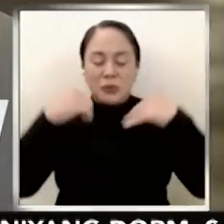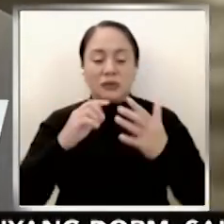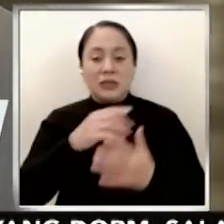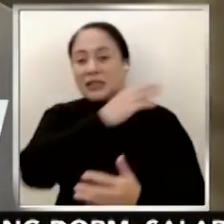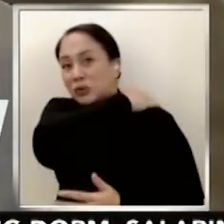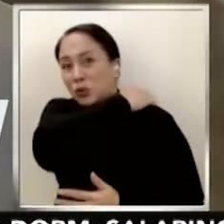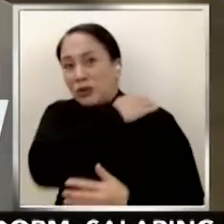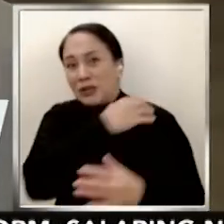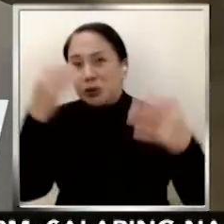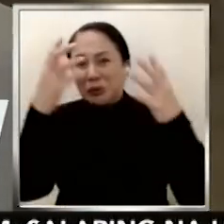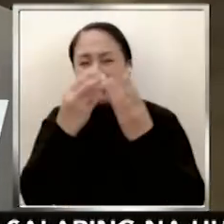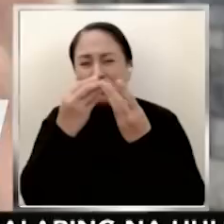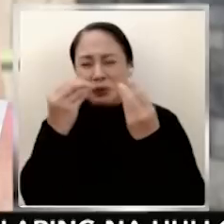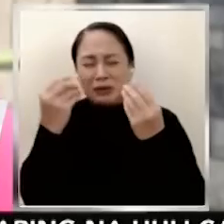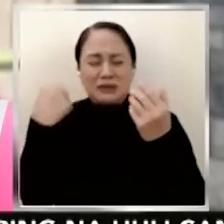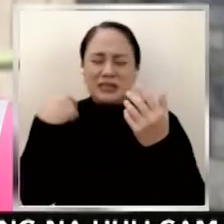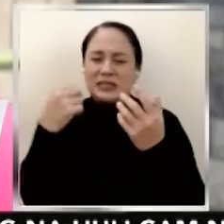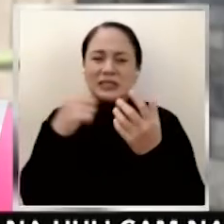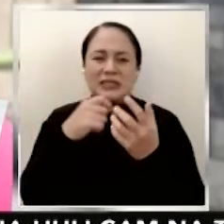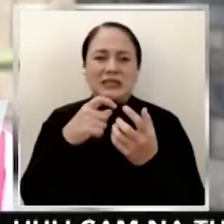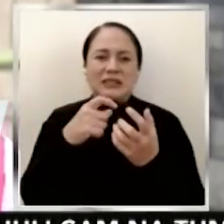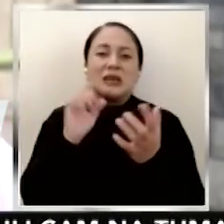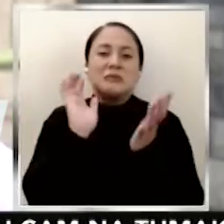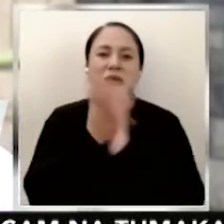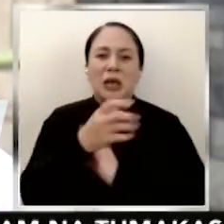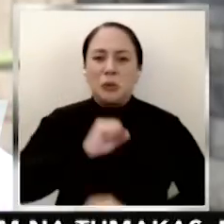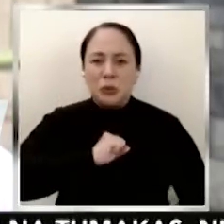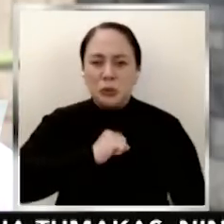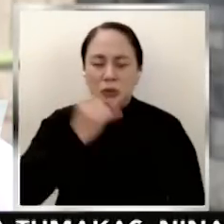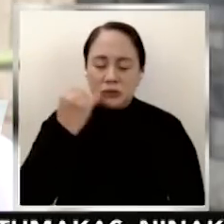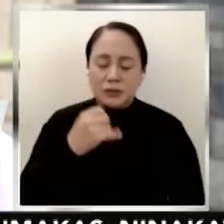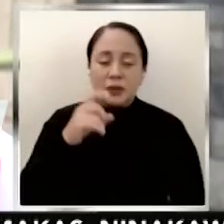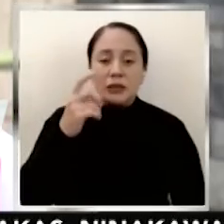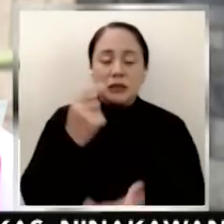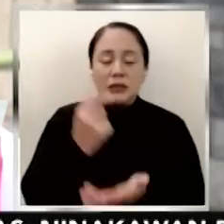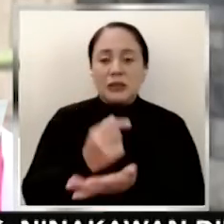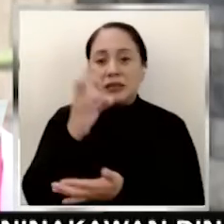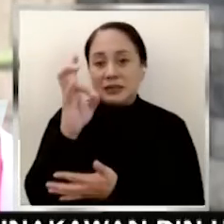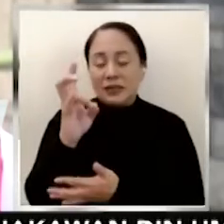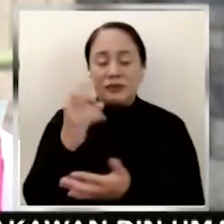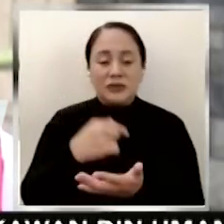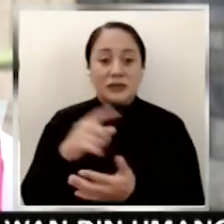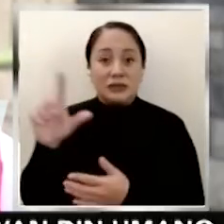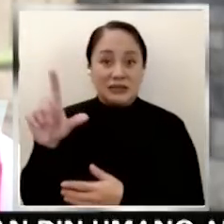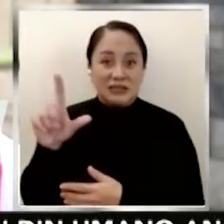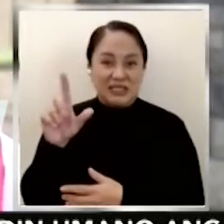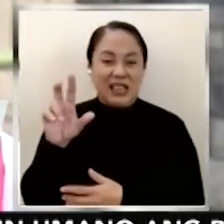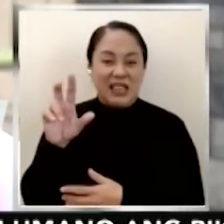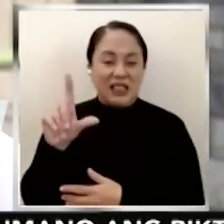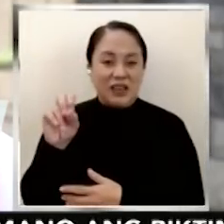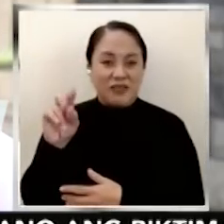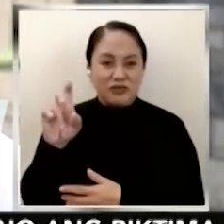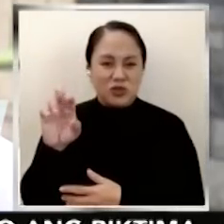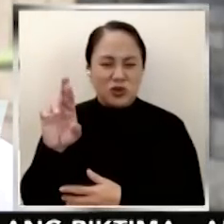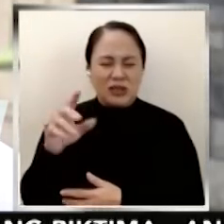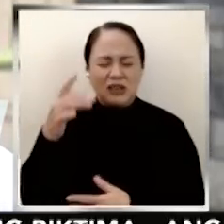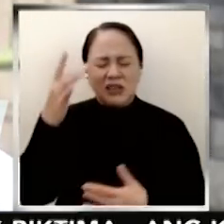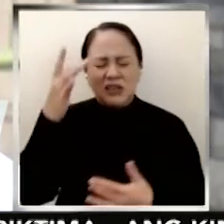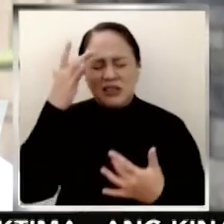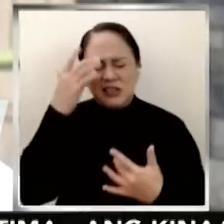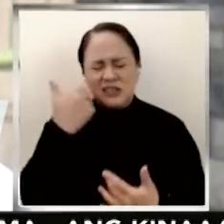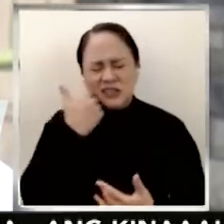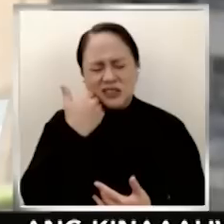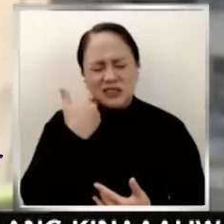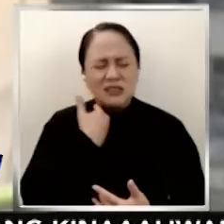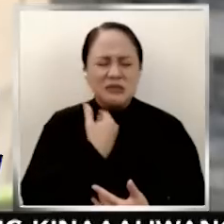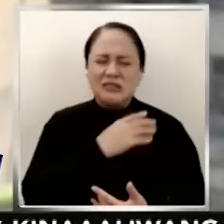yun po ang nagiging problema. Ang grade 7 na si Lovger, habang nagkaklase, sumasama ang pakiramdam dahil sa init.